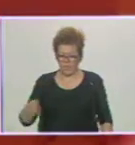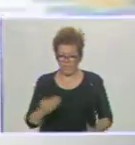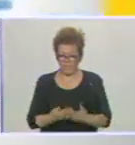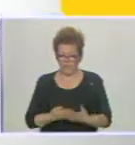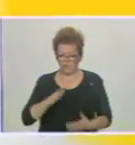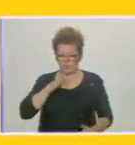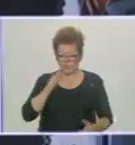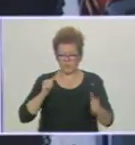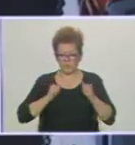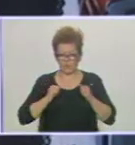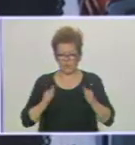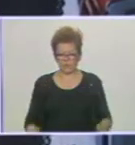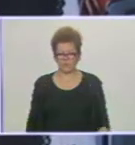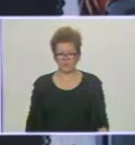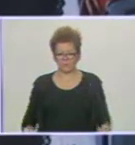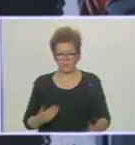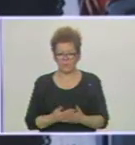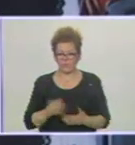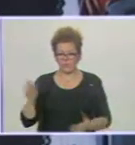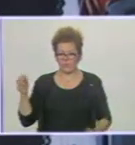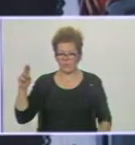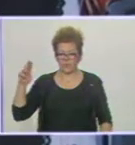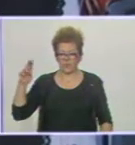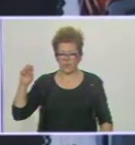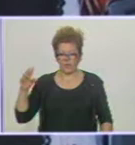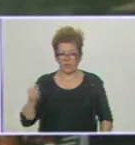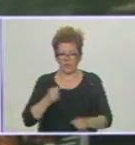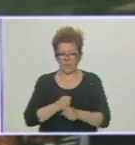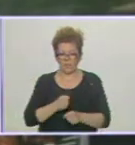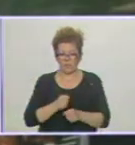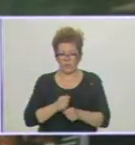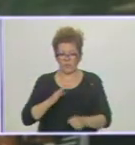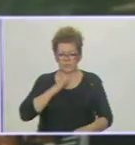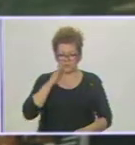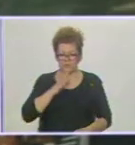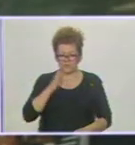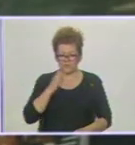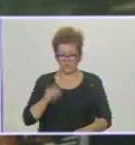domeniu. Pentru Aurelia Popescu Preda, activitatea sa în folcloristică este